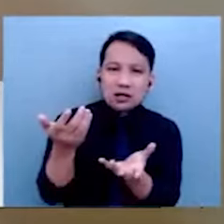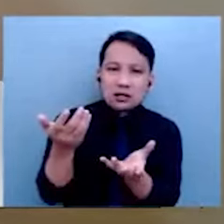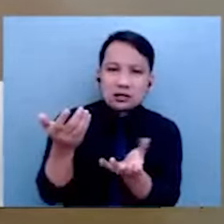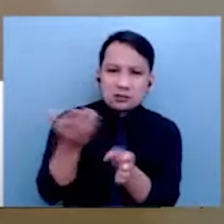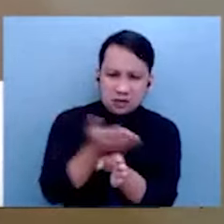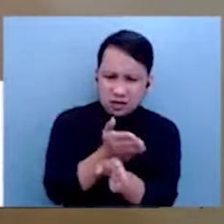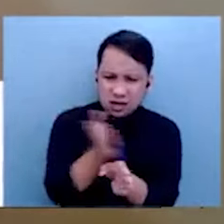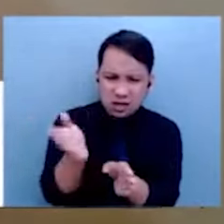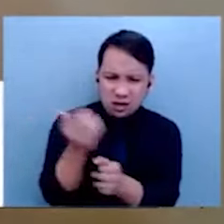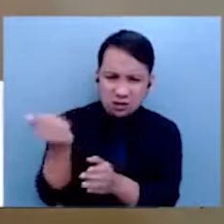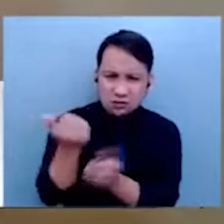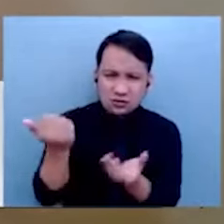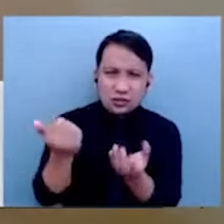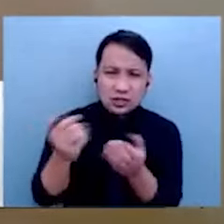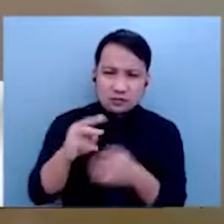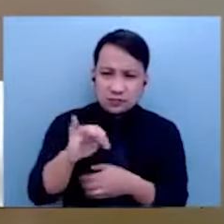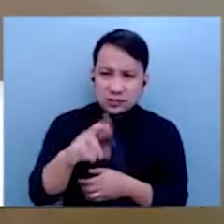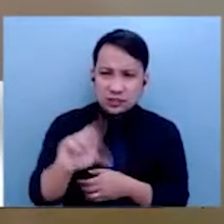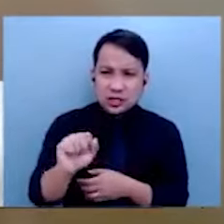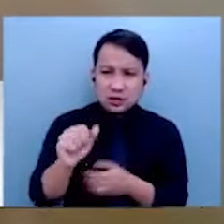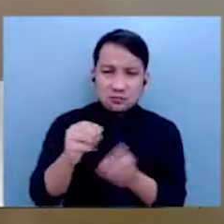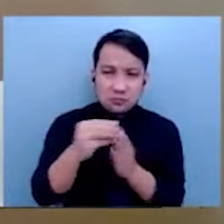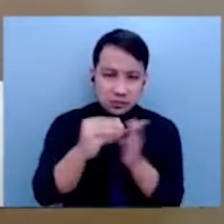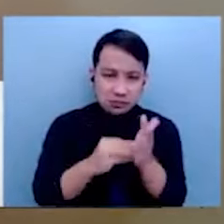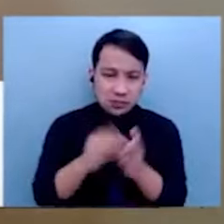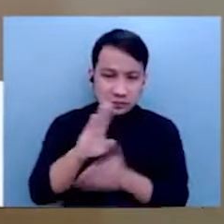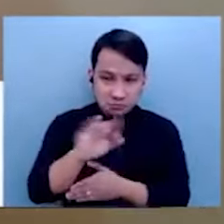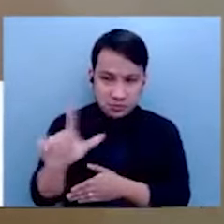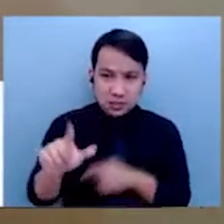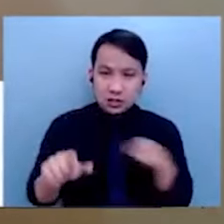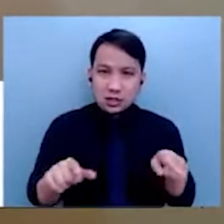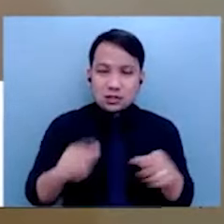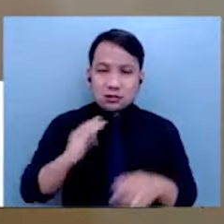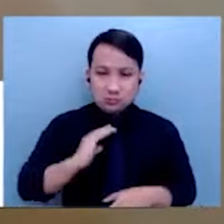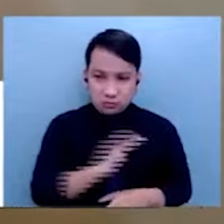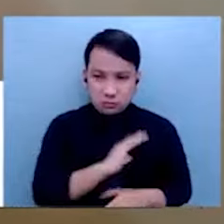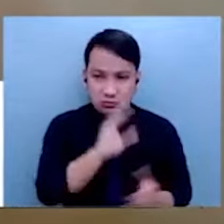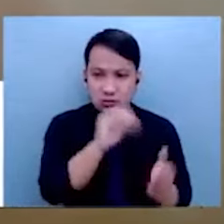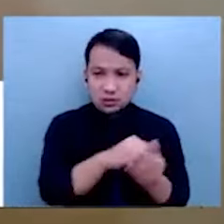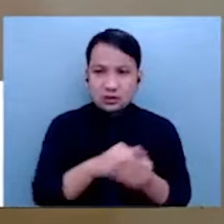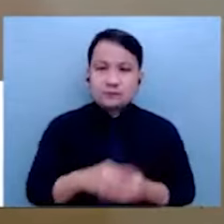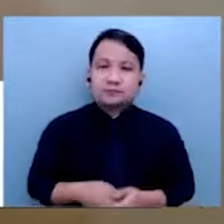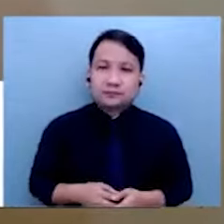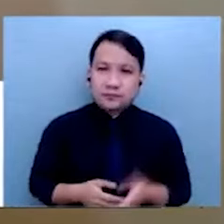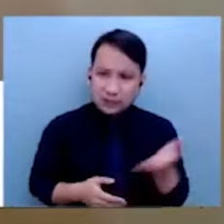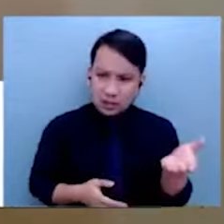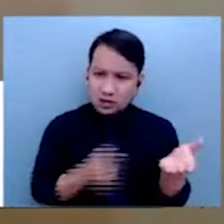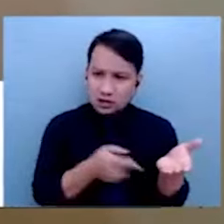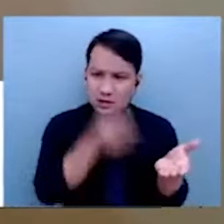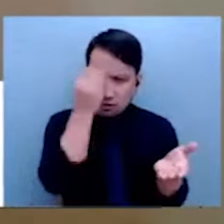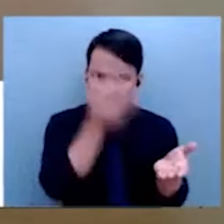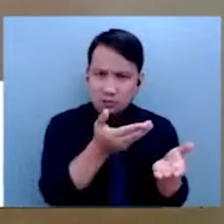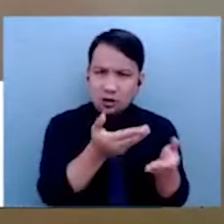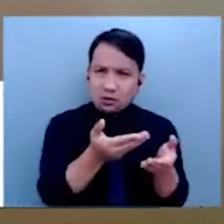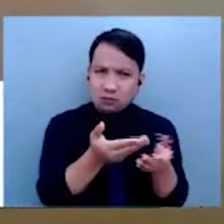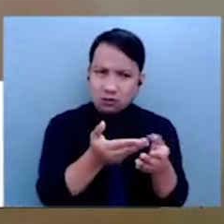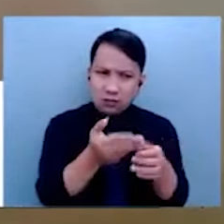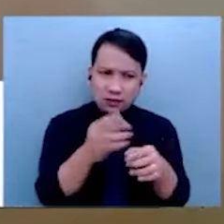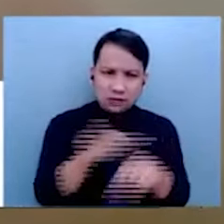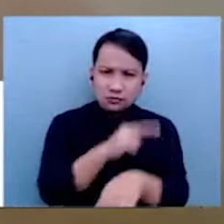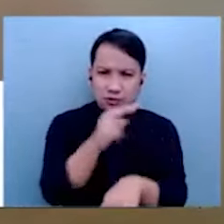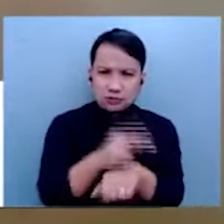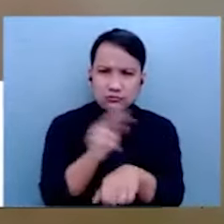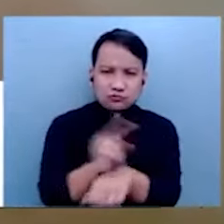alternative mineral management bill na nasa Kongreso ngayon at magkaroon ng national land use para nang sa